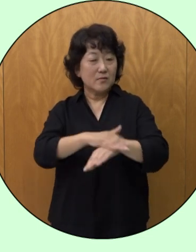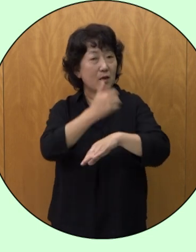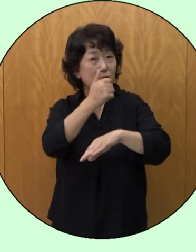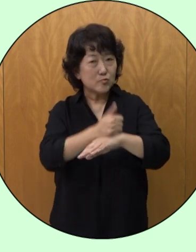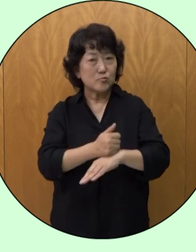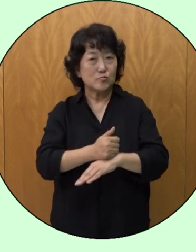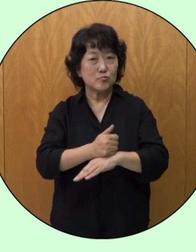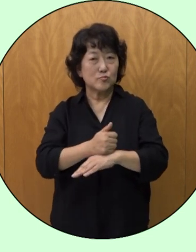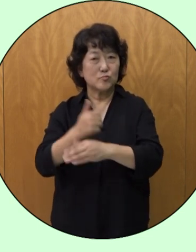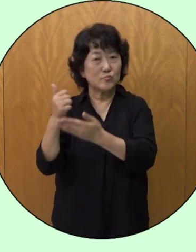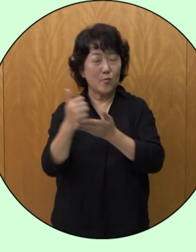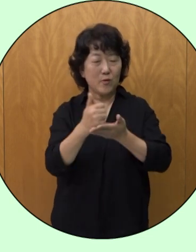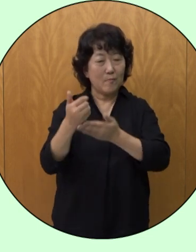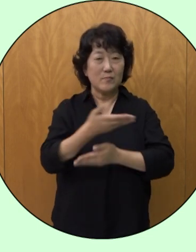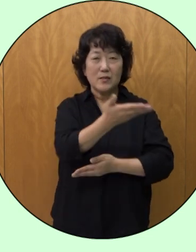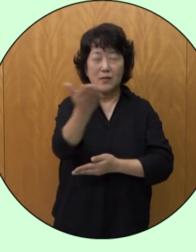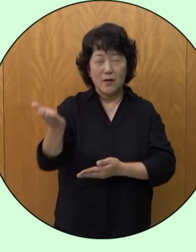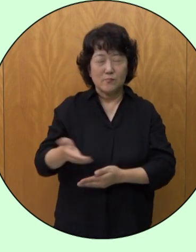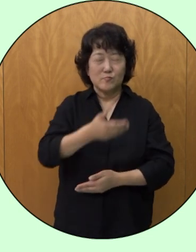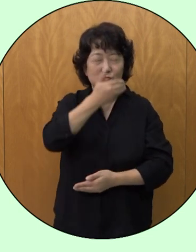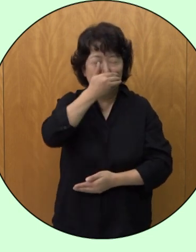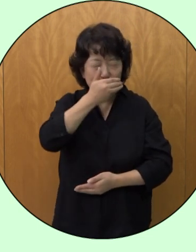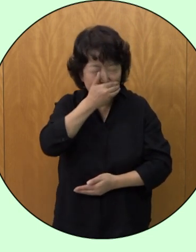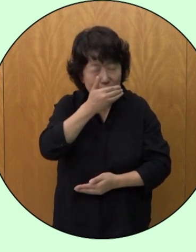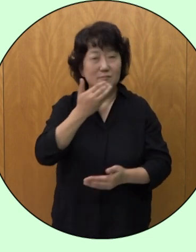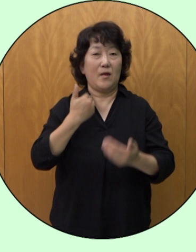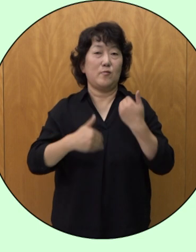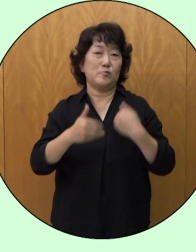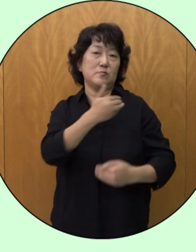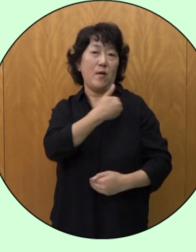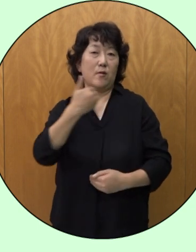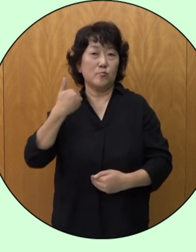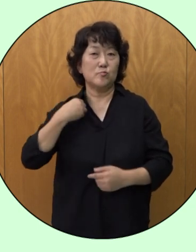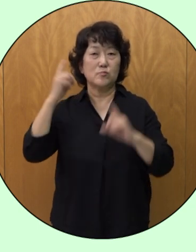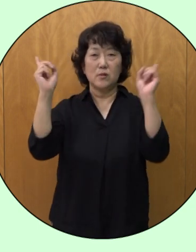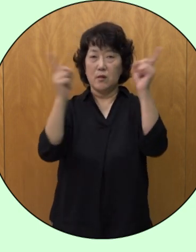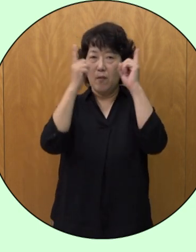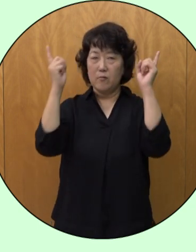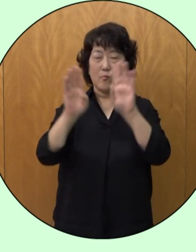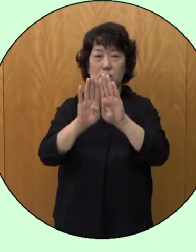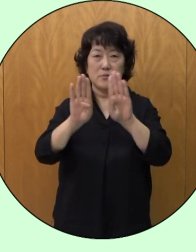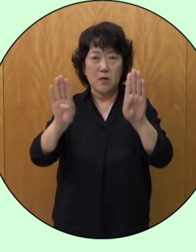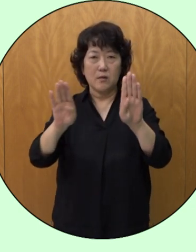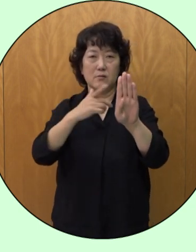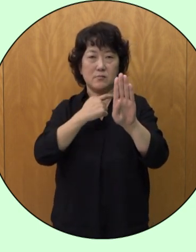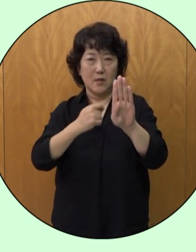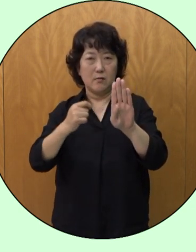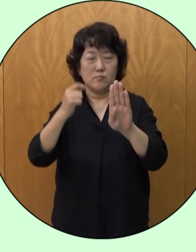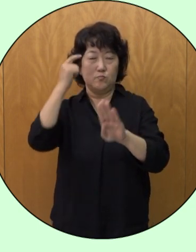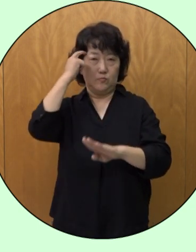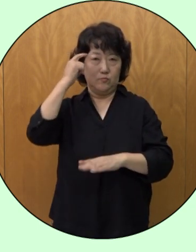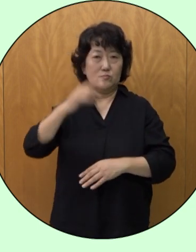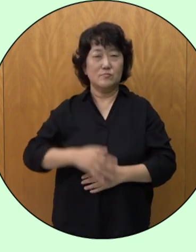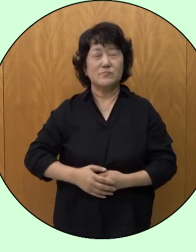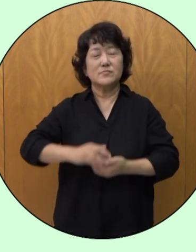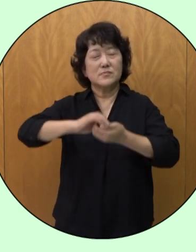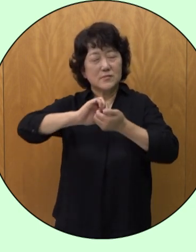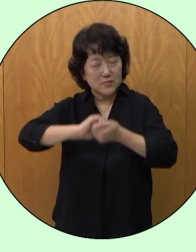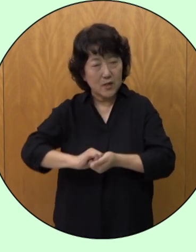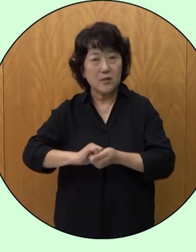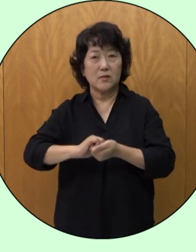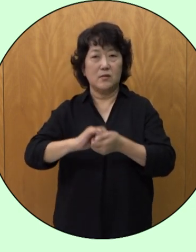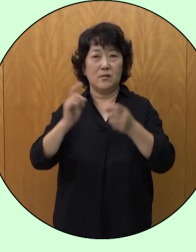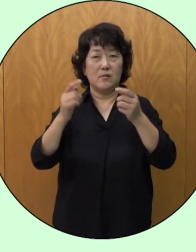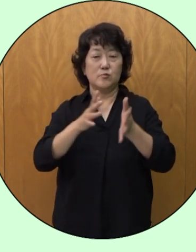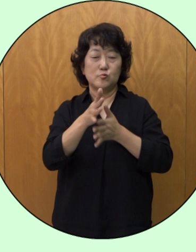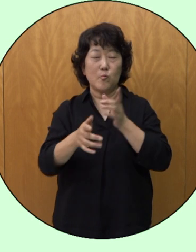や観客の皆さんが十分に楽しんでいただけるようなイベントに仕上げる予定でございますので、ぜひスポー